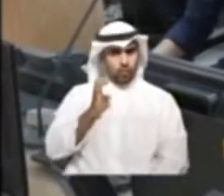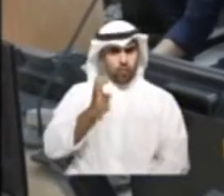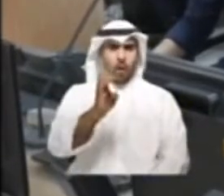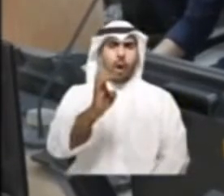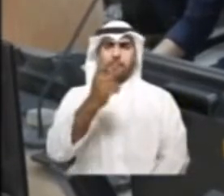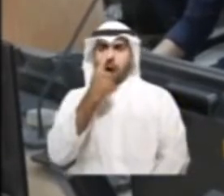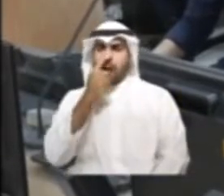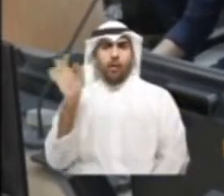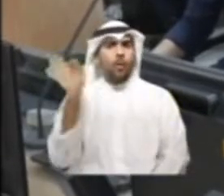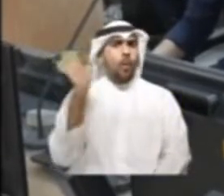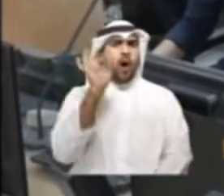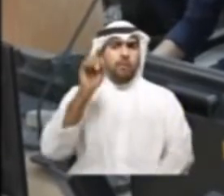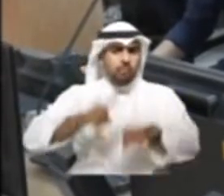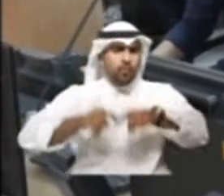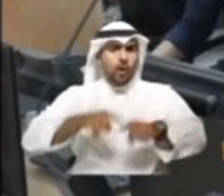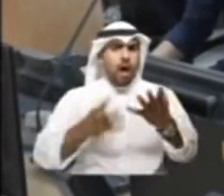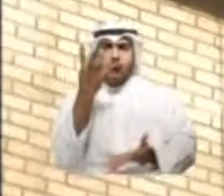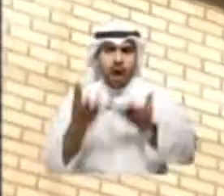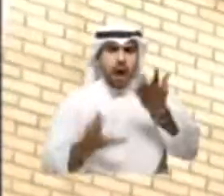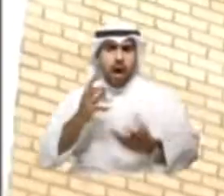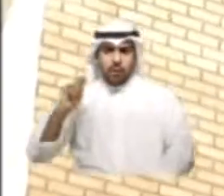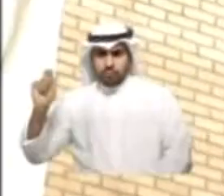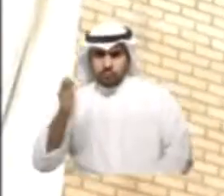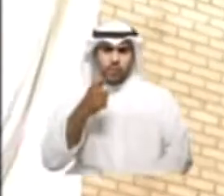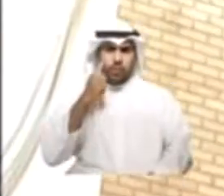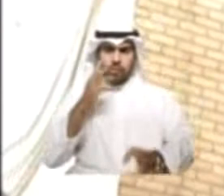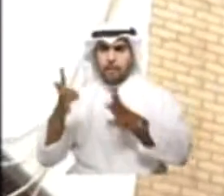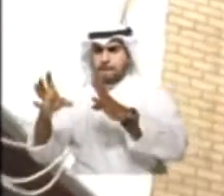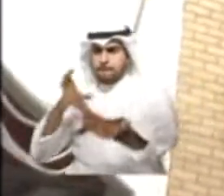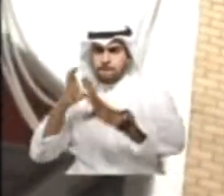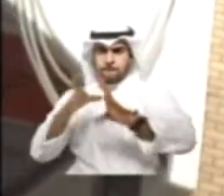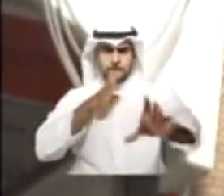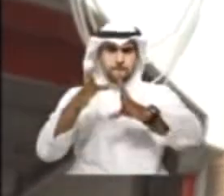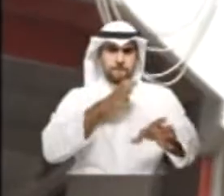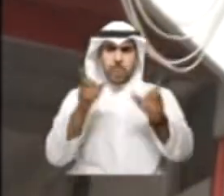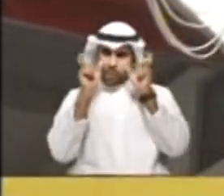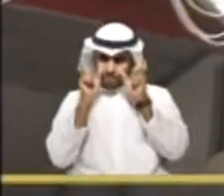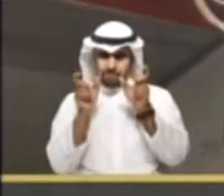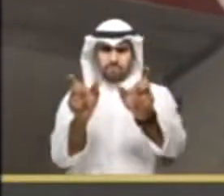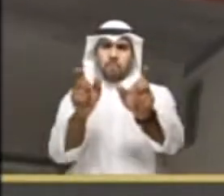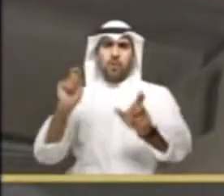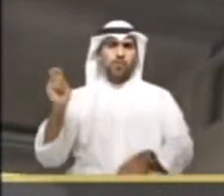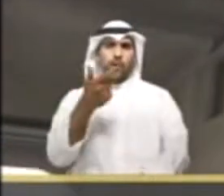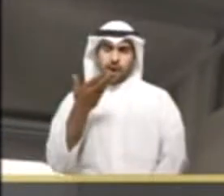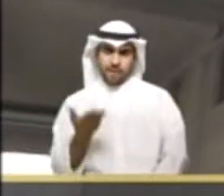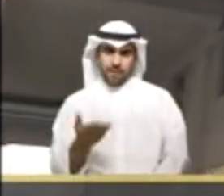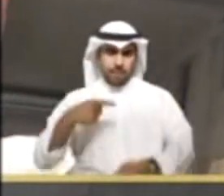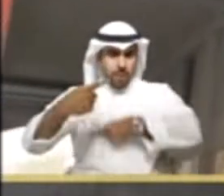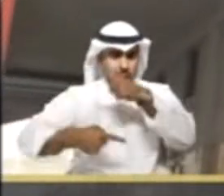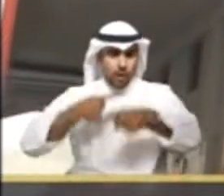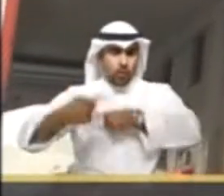غرفة العمليات في الإدارة العامة للإطفاء خالية نحل لا تتوقف بعمل على مدار